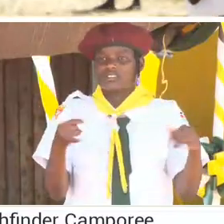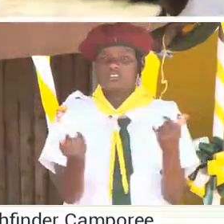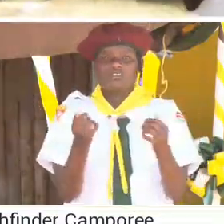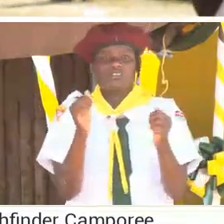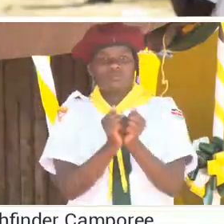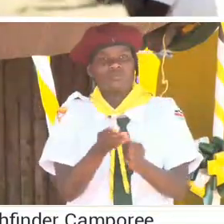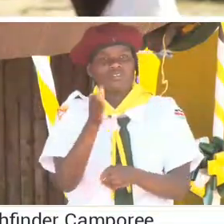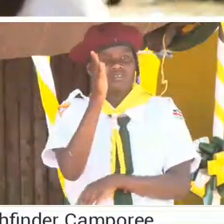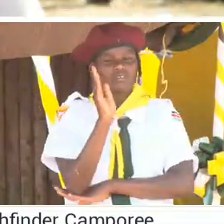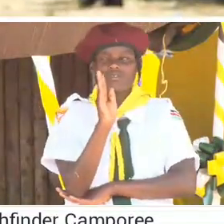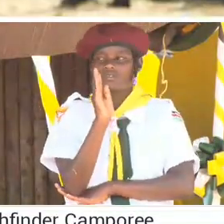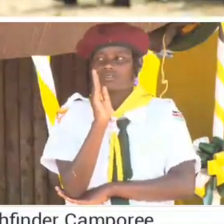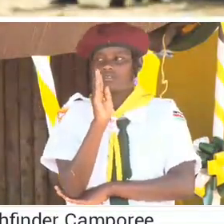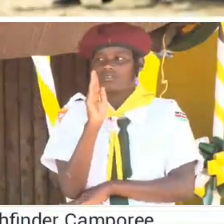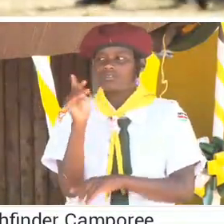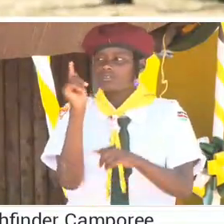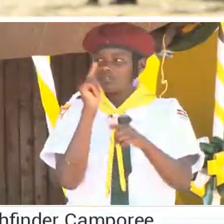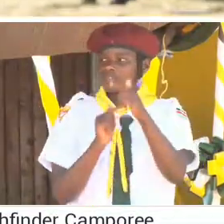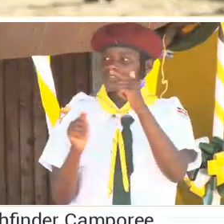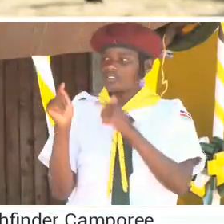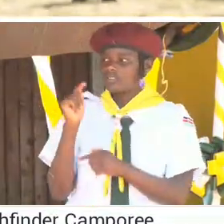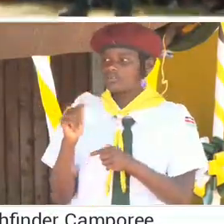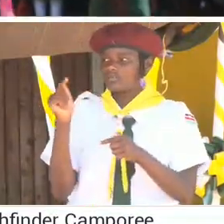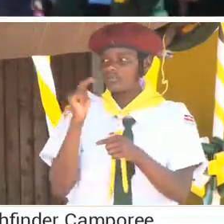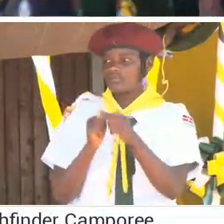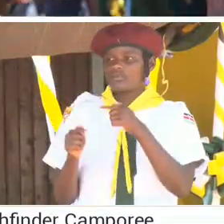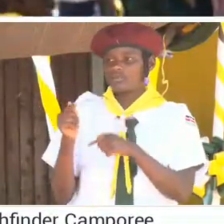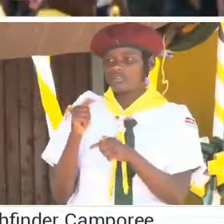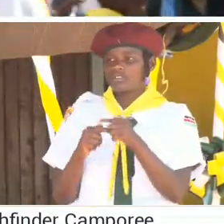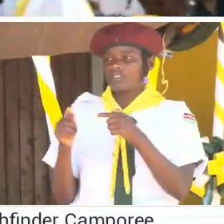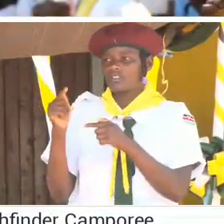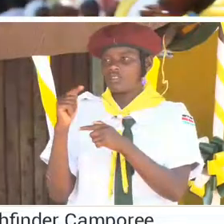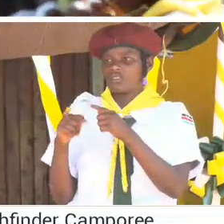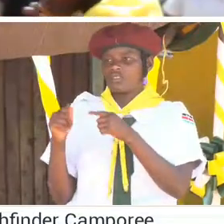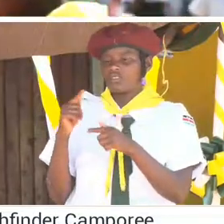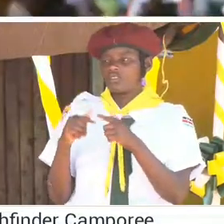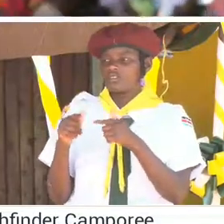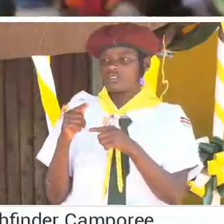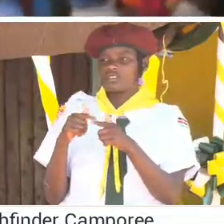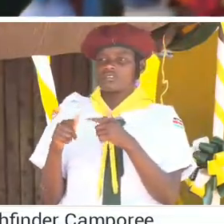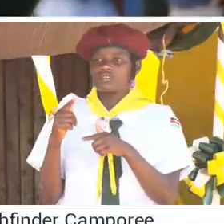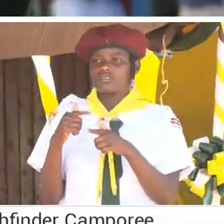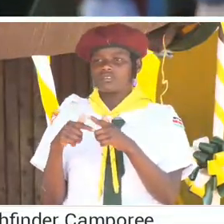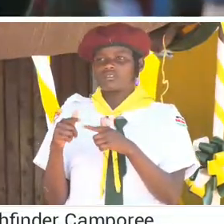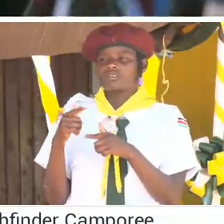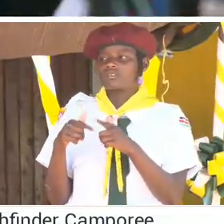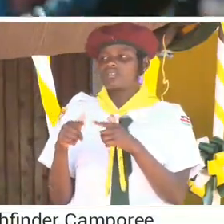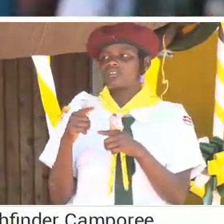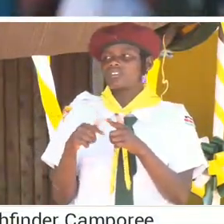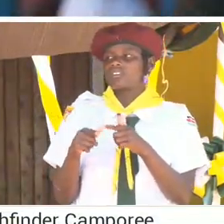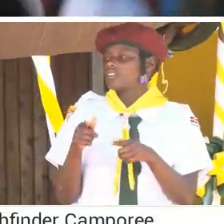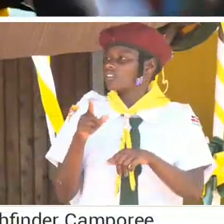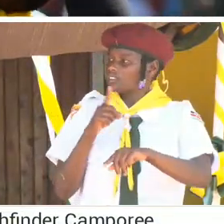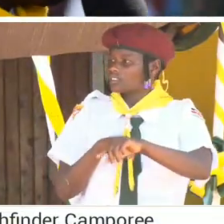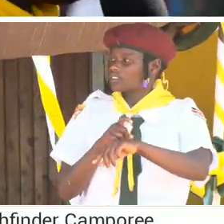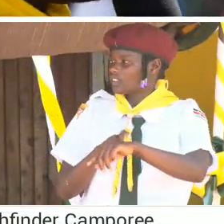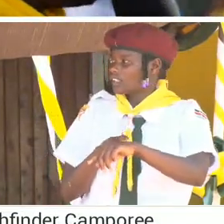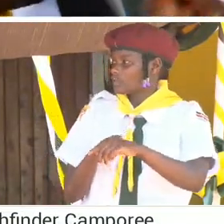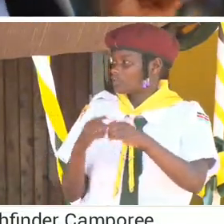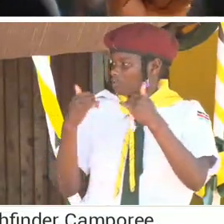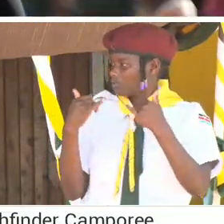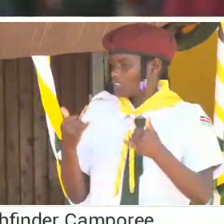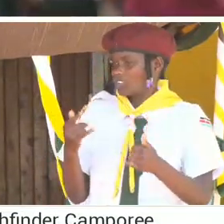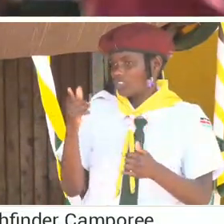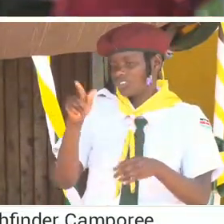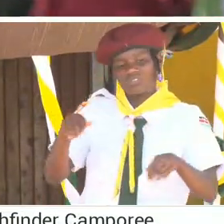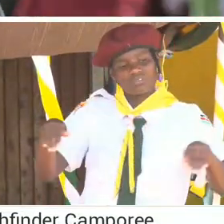Songa, njoo. Njoo. Njoo. Njoo rafiki. Saa yako ni sasa. Wangoja